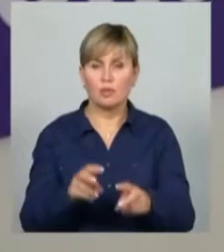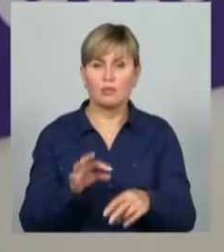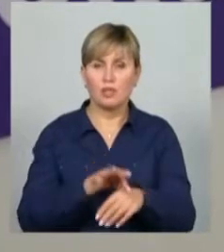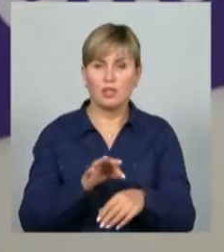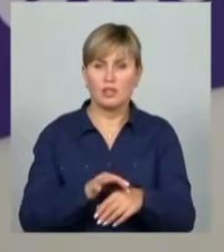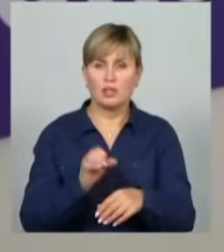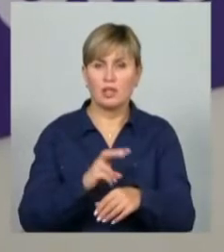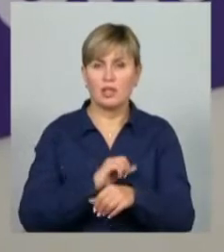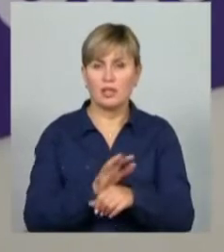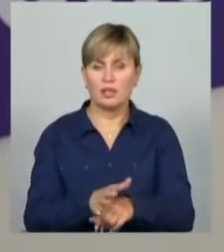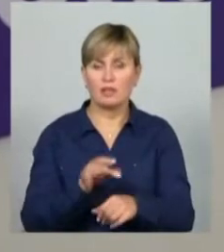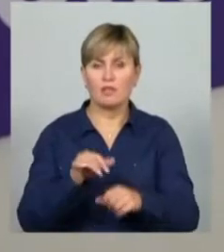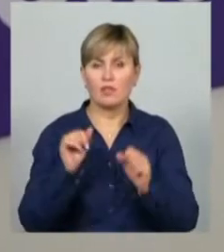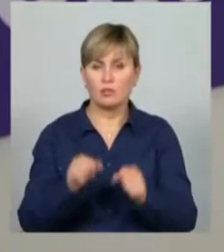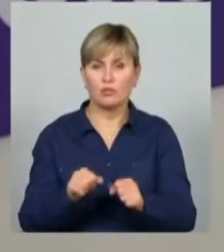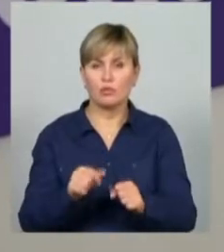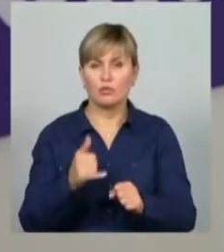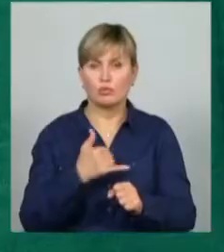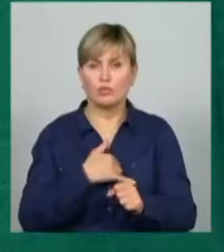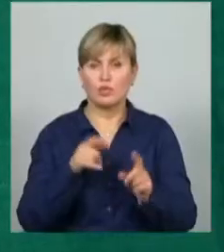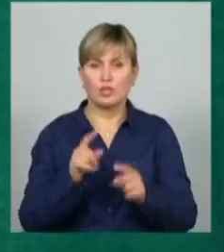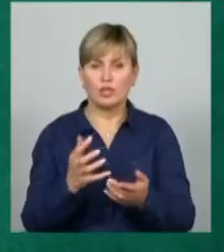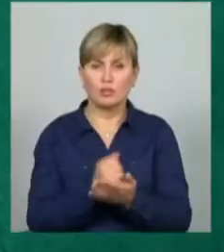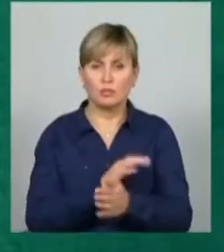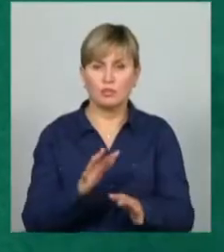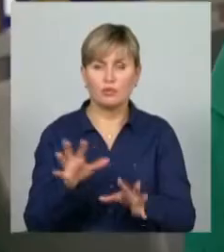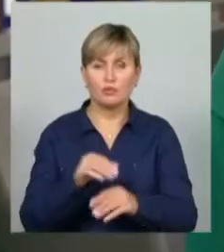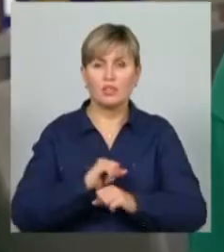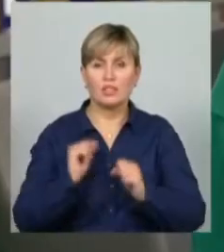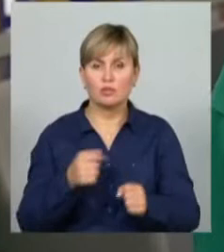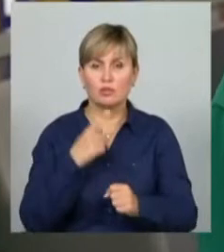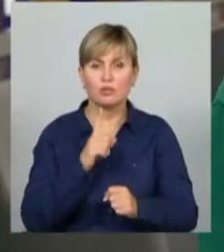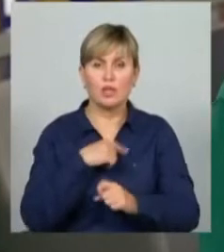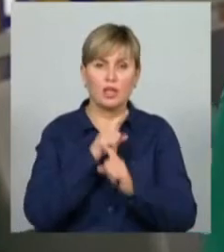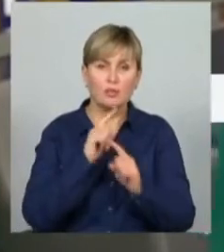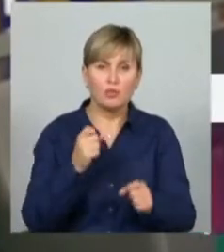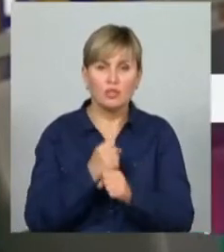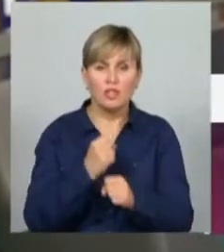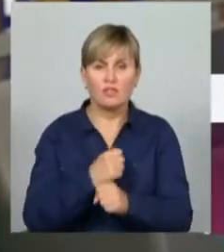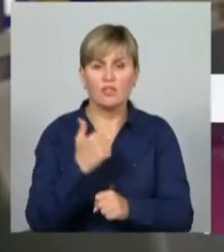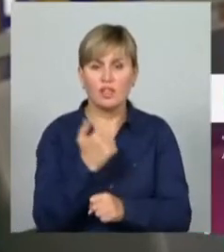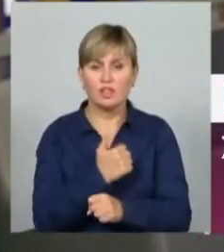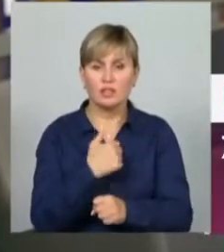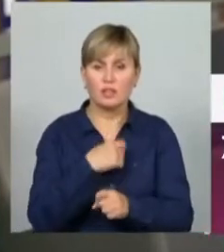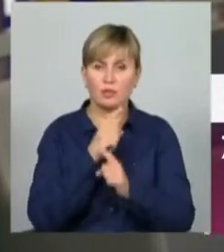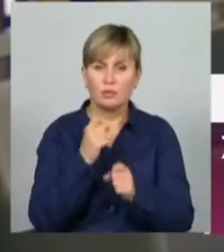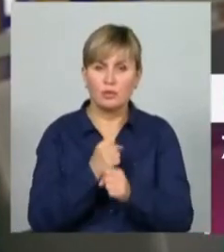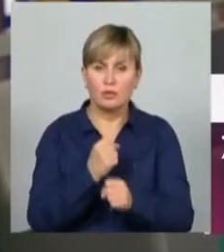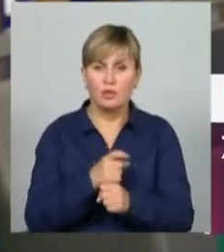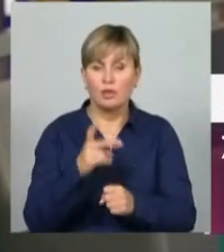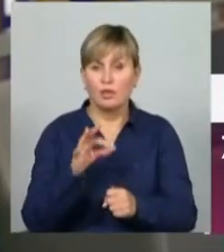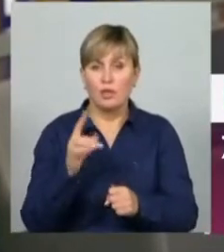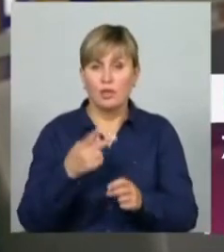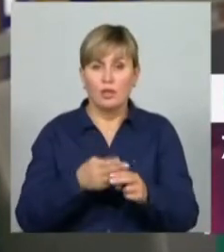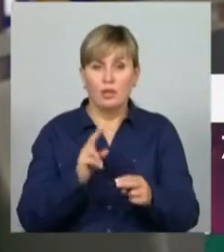коронавирус. И, возможно, она до меня даже не доберется. Всю зиму говорила, что я не буду делать вакцину, я не буду делать. Но почему-то